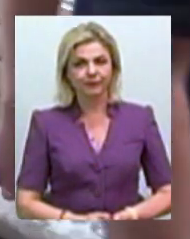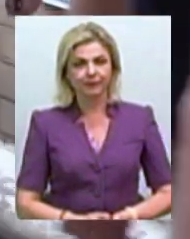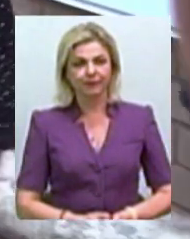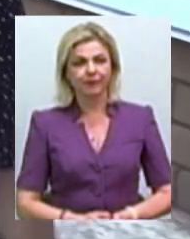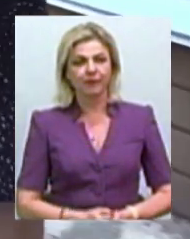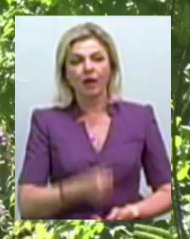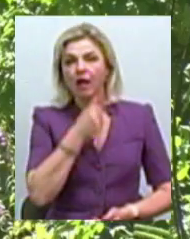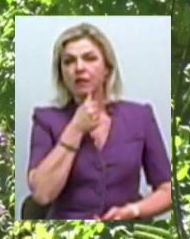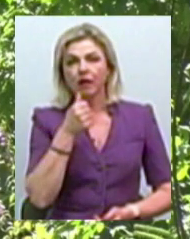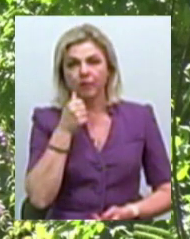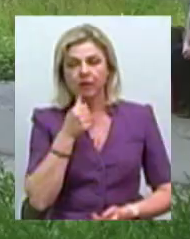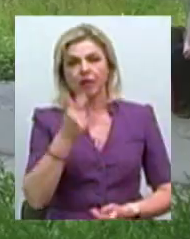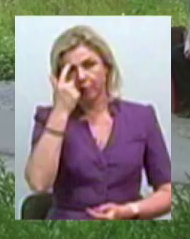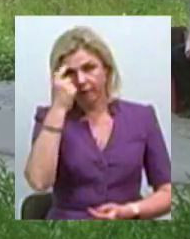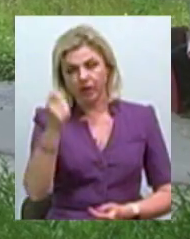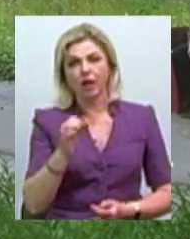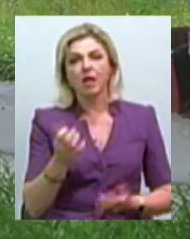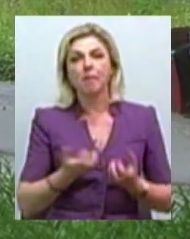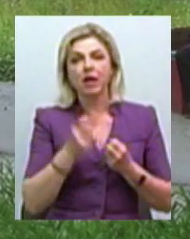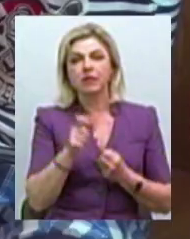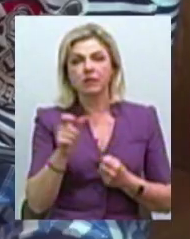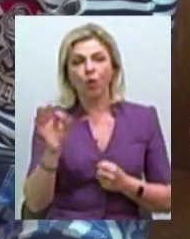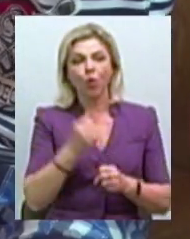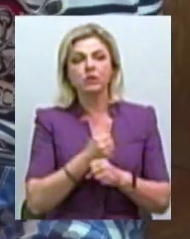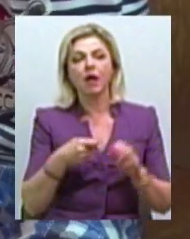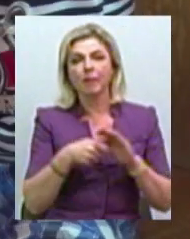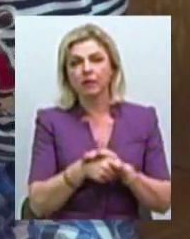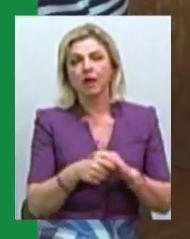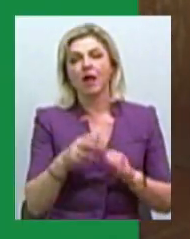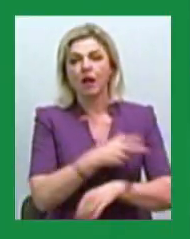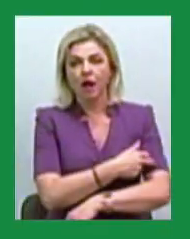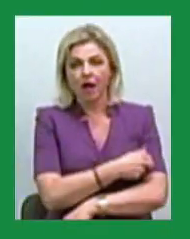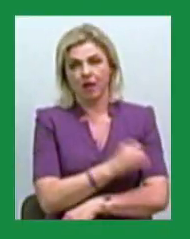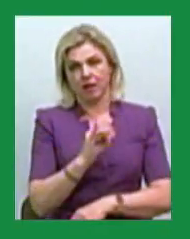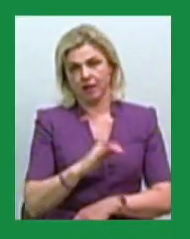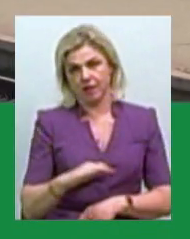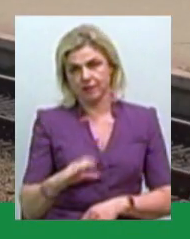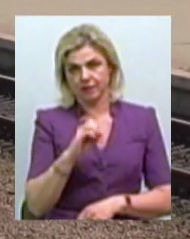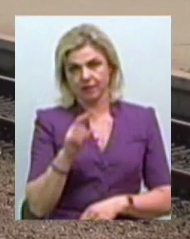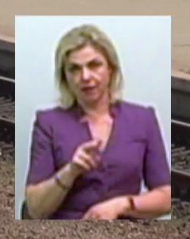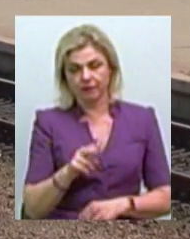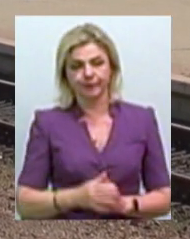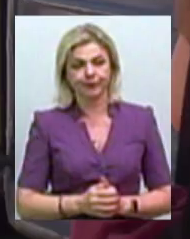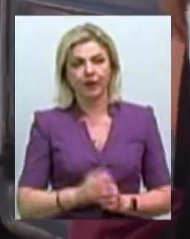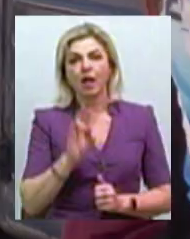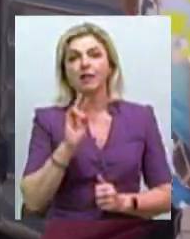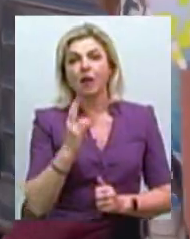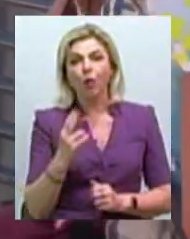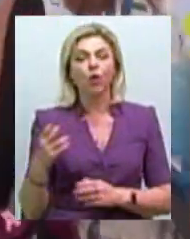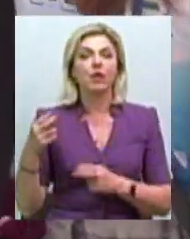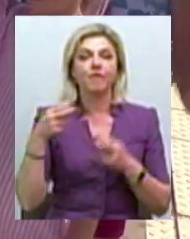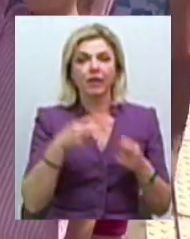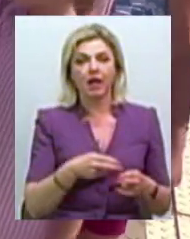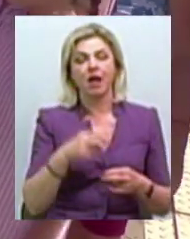Анонім надіслав повідомлення рятувальникам про замінування лікарні та дитячих садочків. До Миколаєва з фестивалю